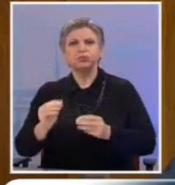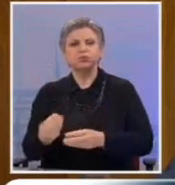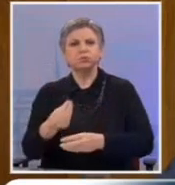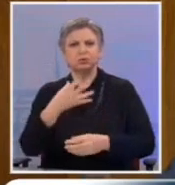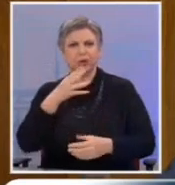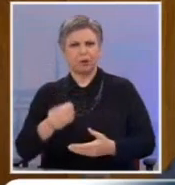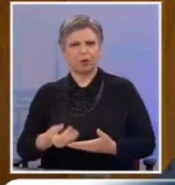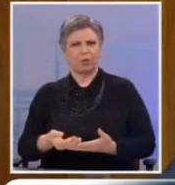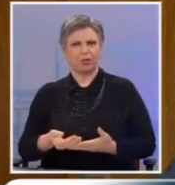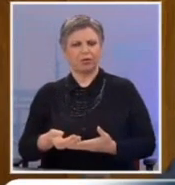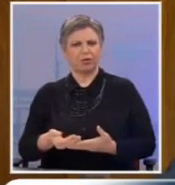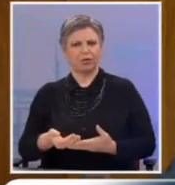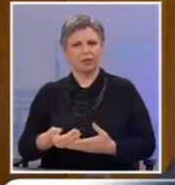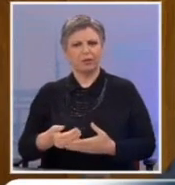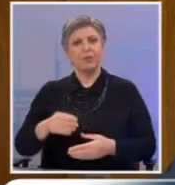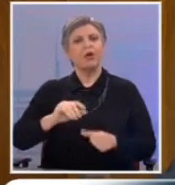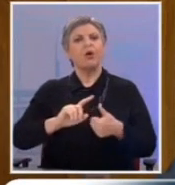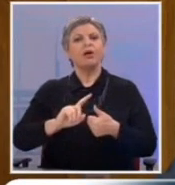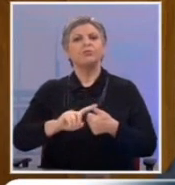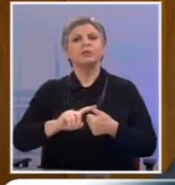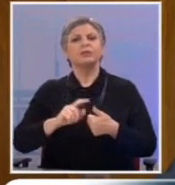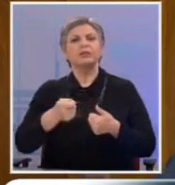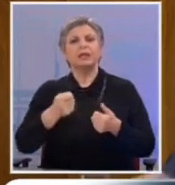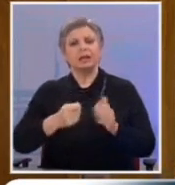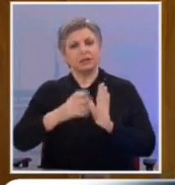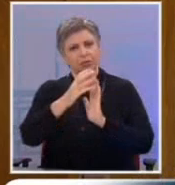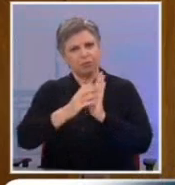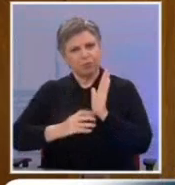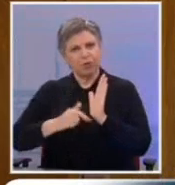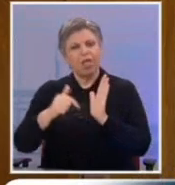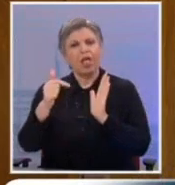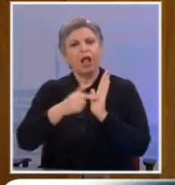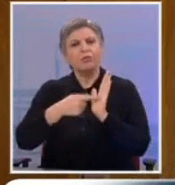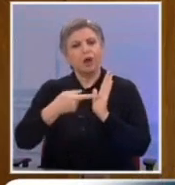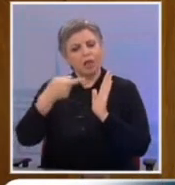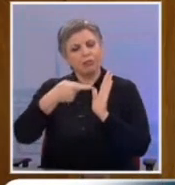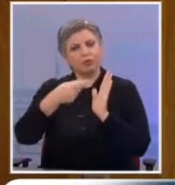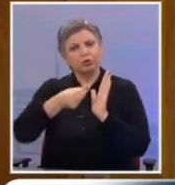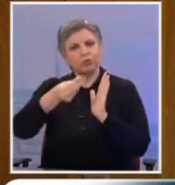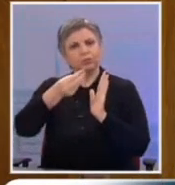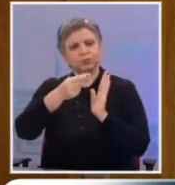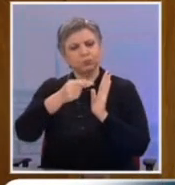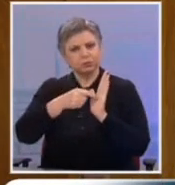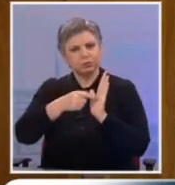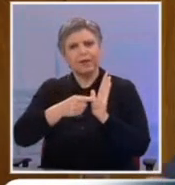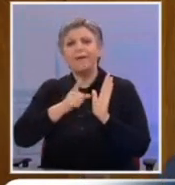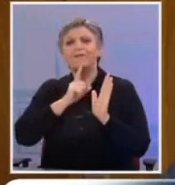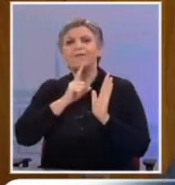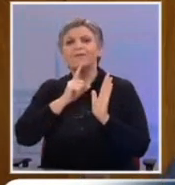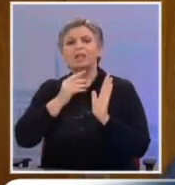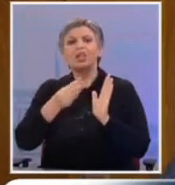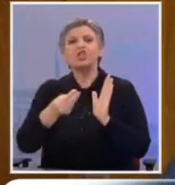Πρώτο, ό,τι έγινε στο πρώτο μνημόνιο με τους πολλαπλασιαστές, επαναλήφθηκε τώρα με τους